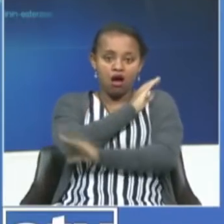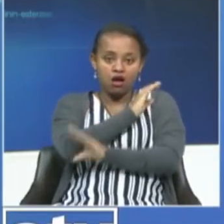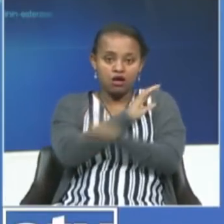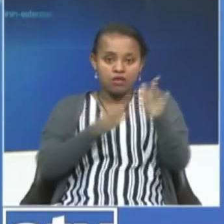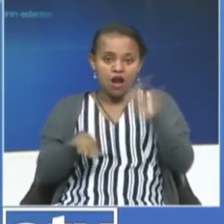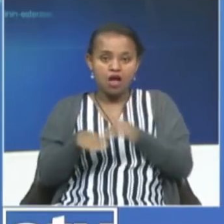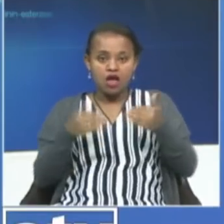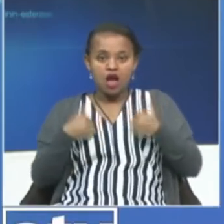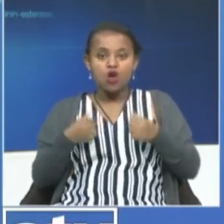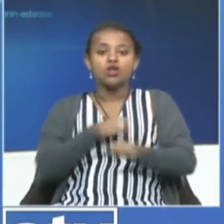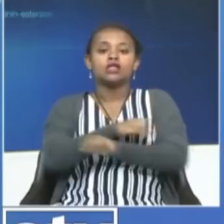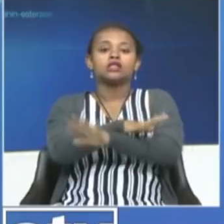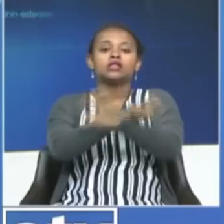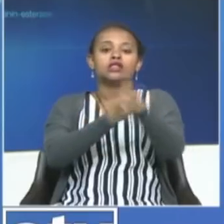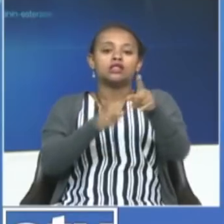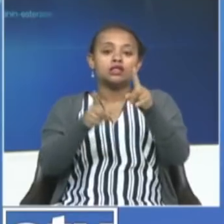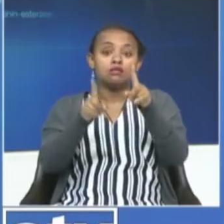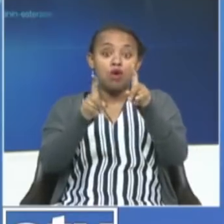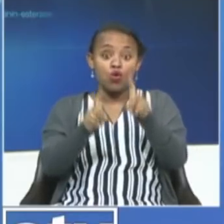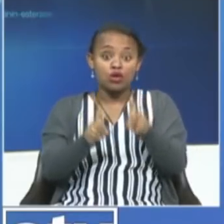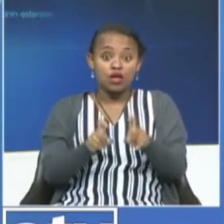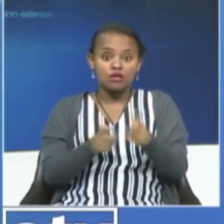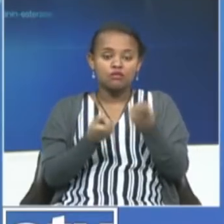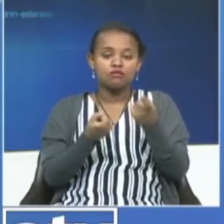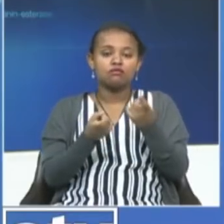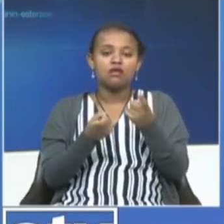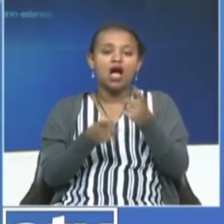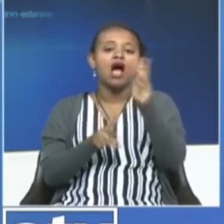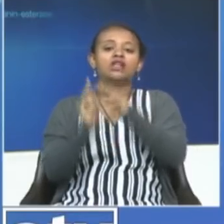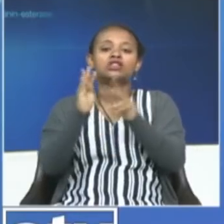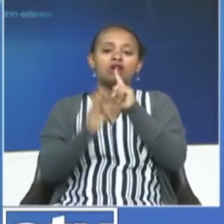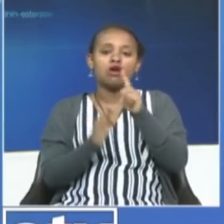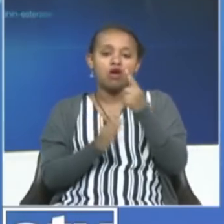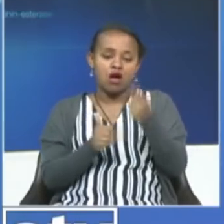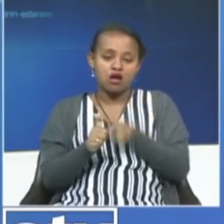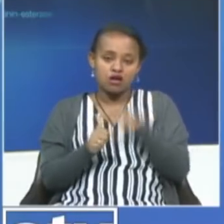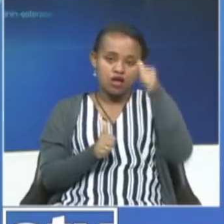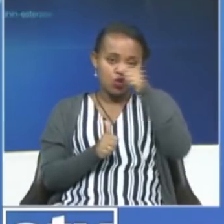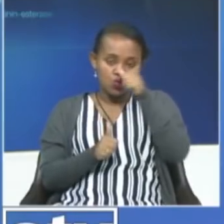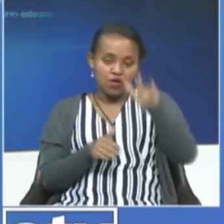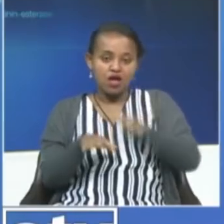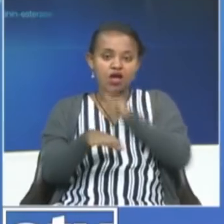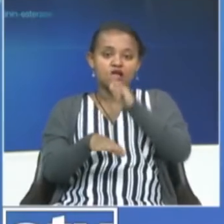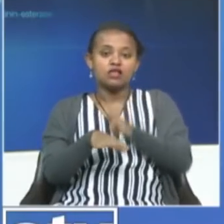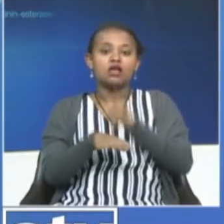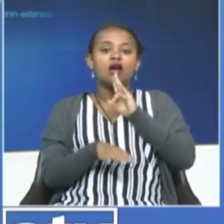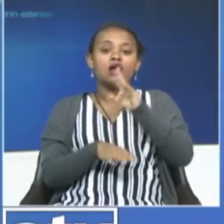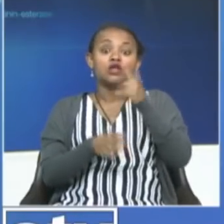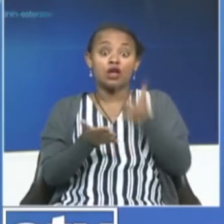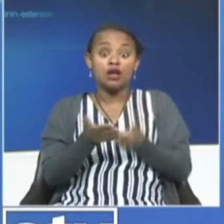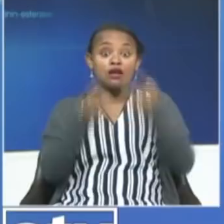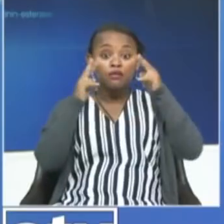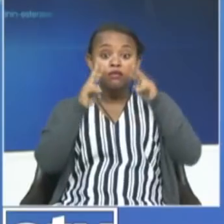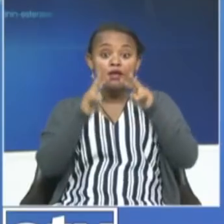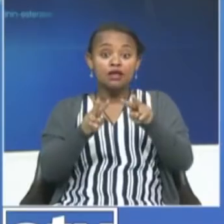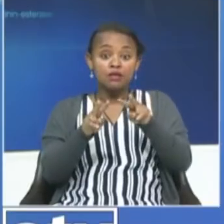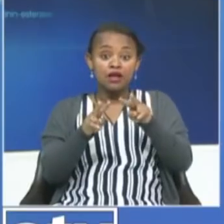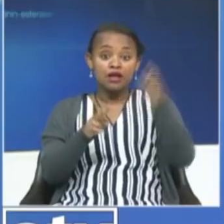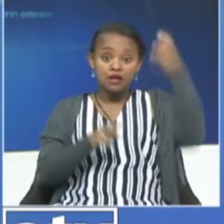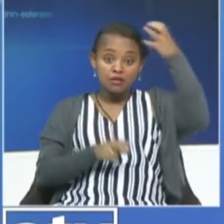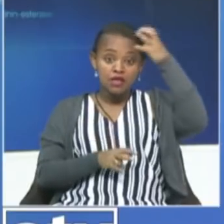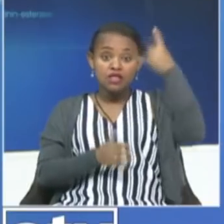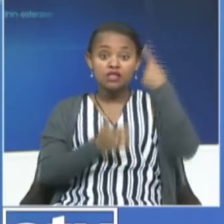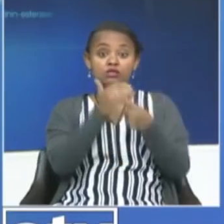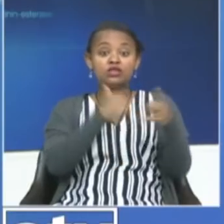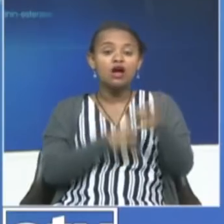ላይ ያለውን ስርጭት መቆጣጠርም አስቸጋሪ ነው። እነዛም አንድ የኢትዮጵያ ዜጋ ናቸው። ስለዚህ ይህን በተመለከተ እንደው መንግስት